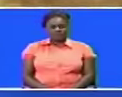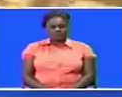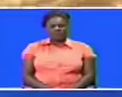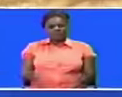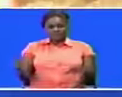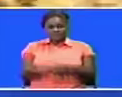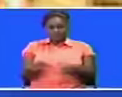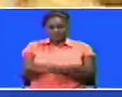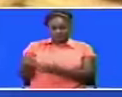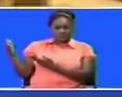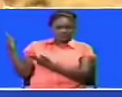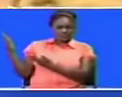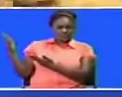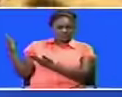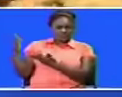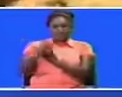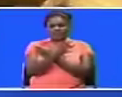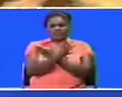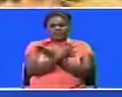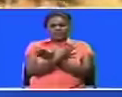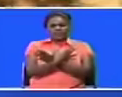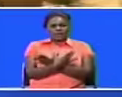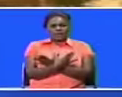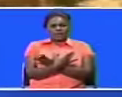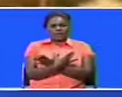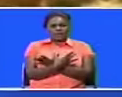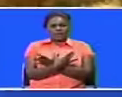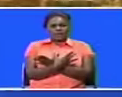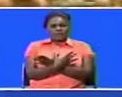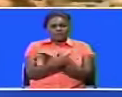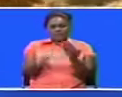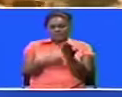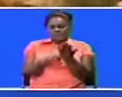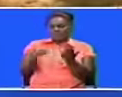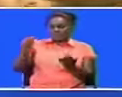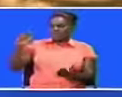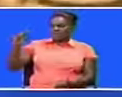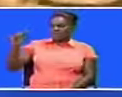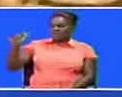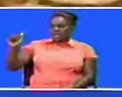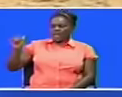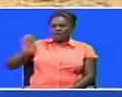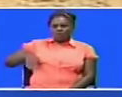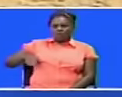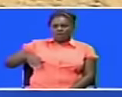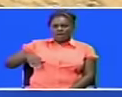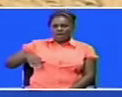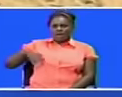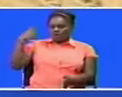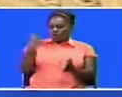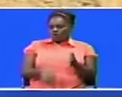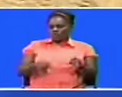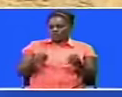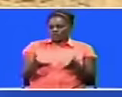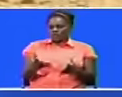Naye huyu hapa ni wa aina ya German Shepherd. Amepewa jina Nina, ni mbwa jike. Aina yake huuzwa kwa bei ya